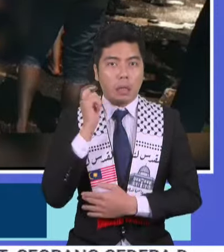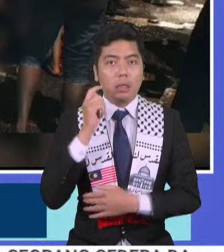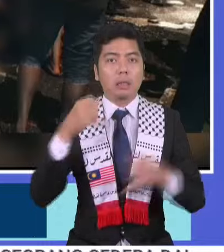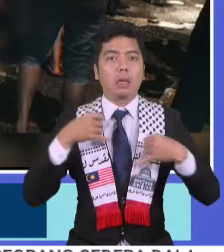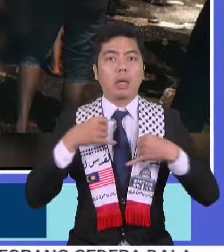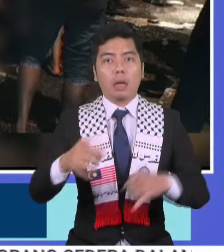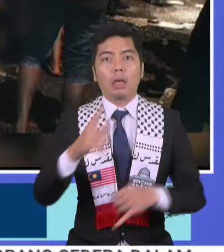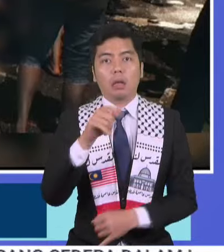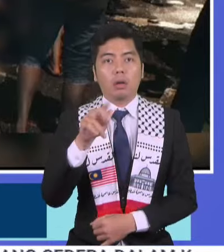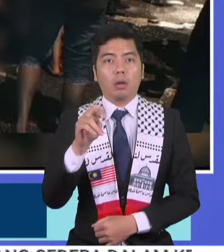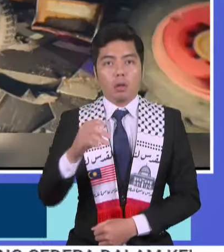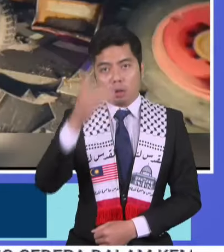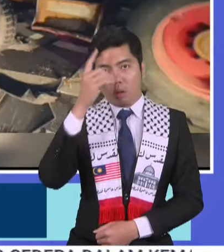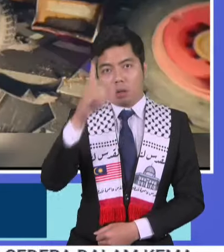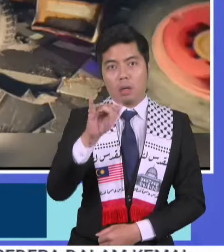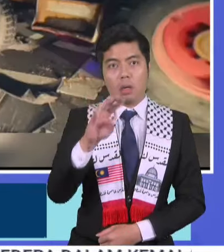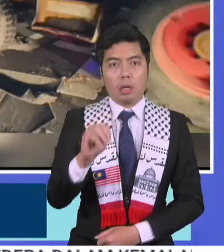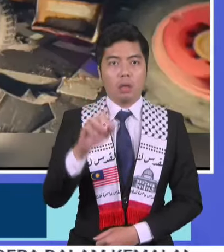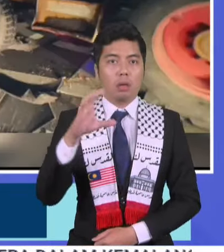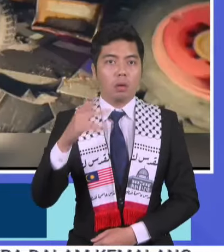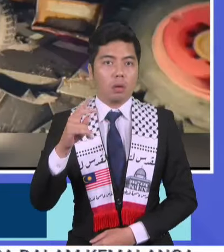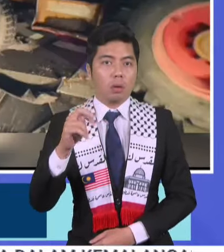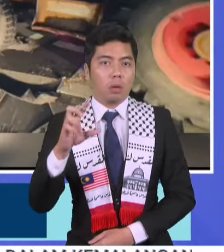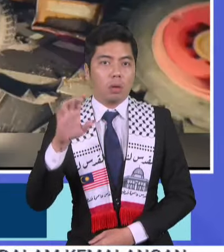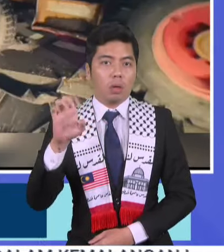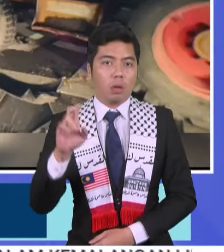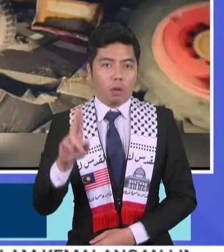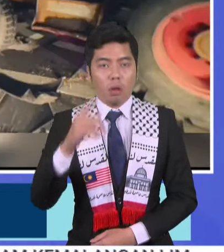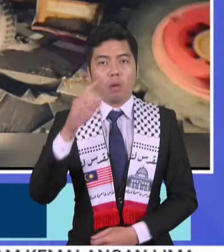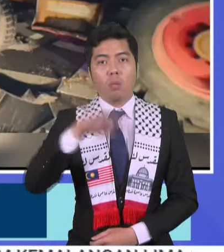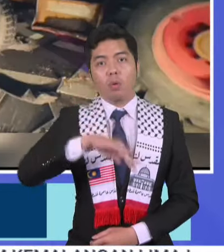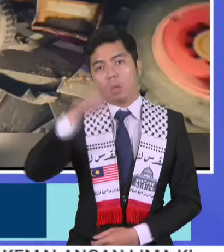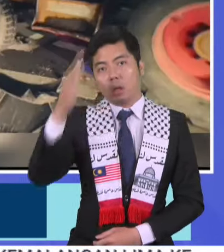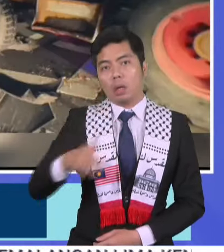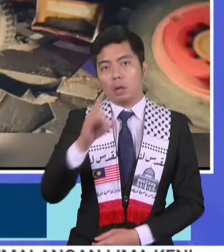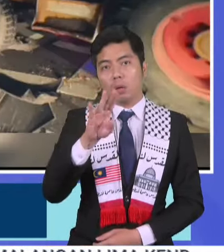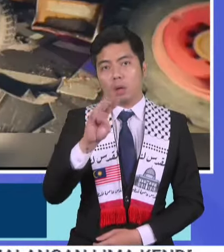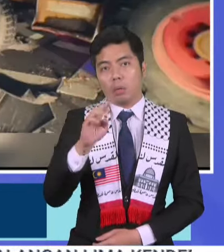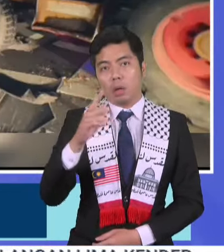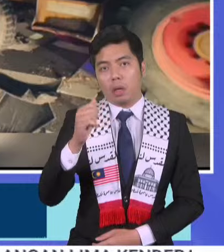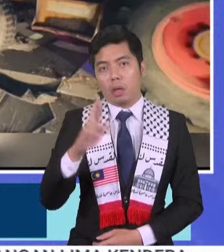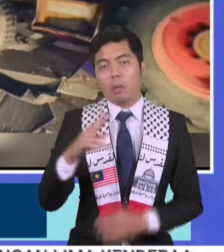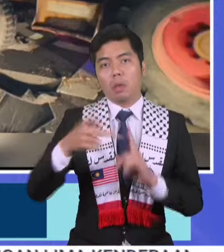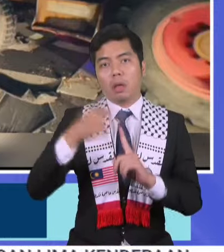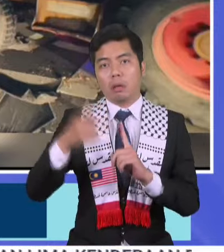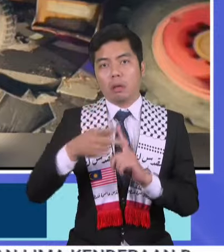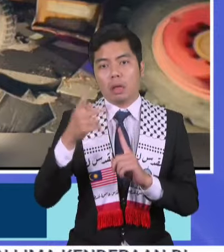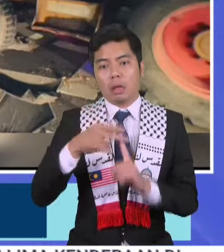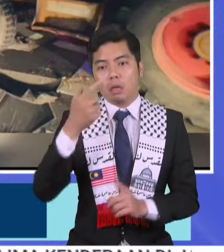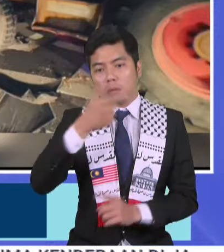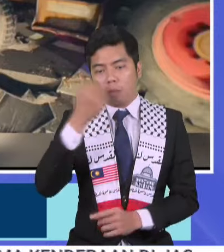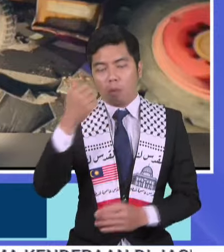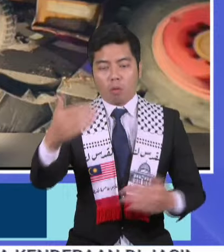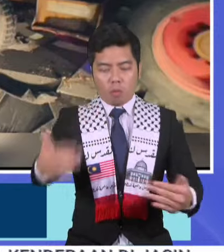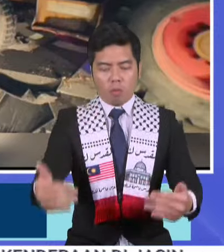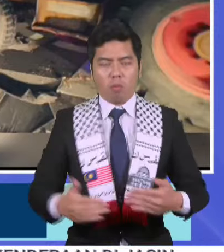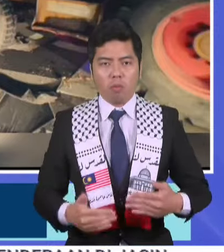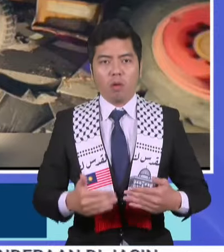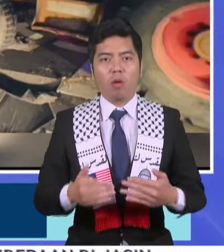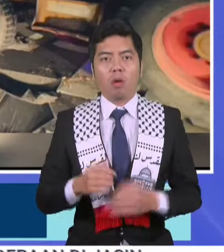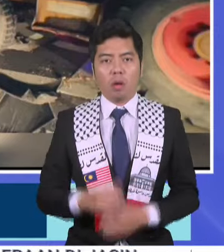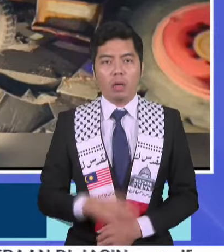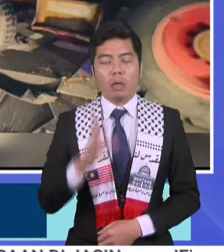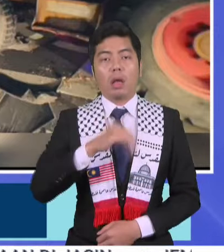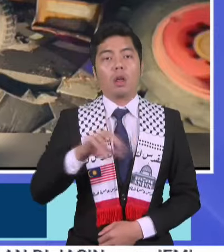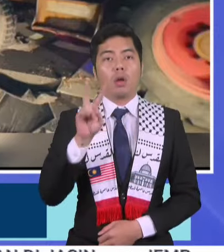raya Tun Dr. Lim Chong Yu, berhampiran Bukit Dumba, Pulau Pinang, mangsa maut di lokasi akibat tersepit di ruang penumpang.